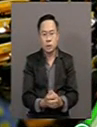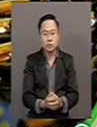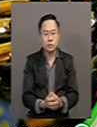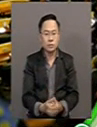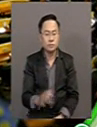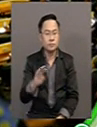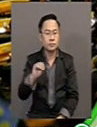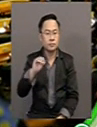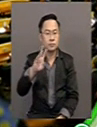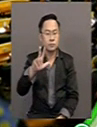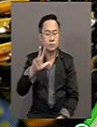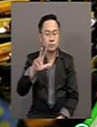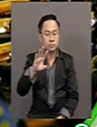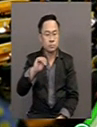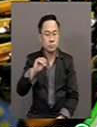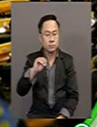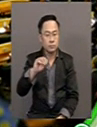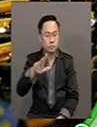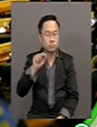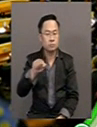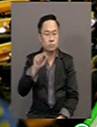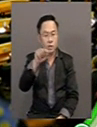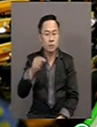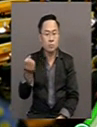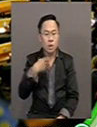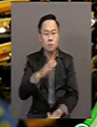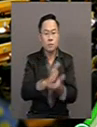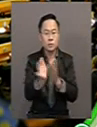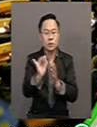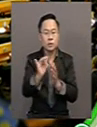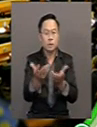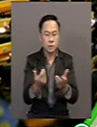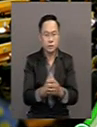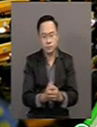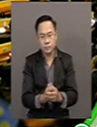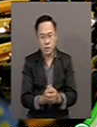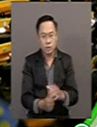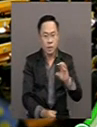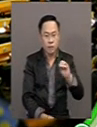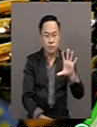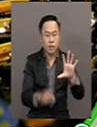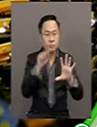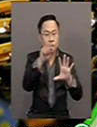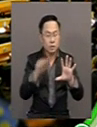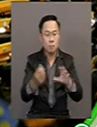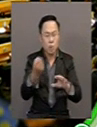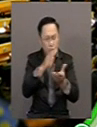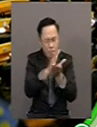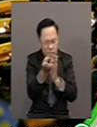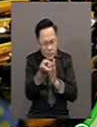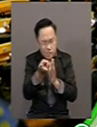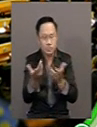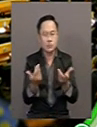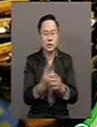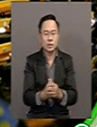ว่ายังไม่ถึงเวลาและ 55.5% นะคะบอกว่าควรจะปรับเล็กน้อยส่วน 44.5% ระบุ